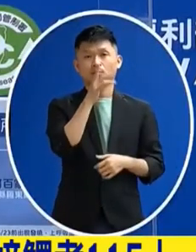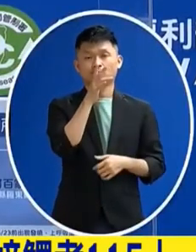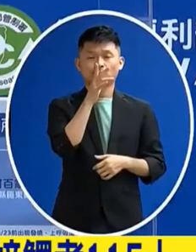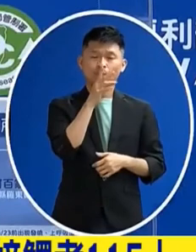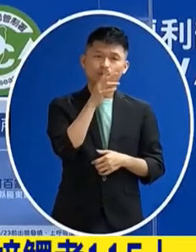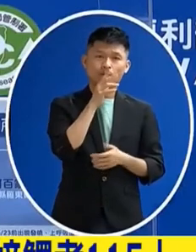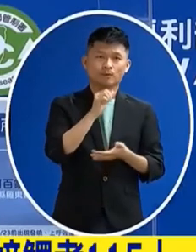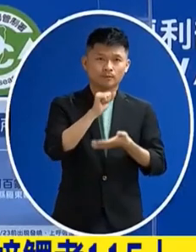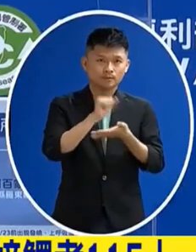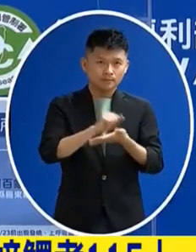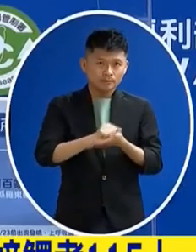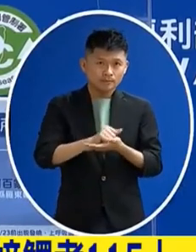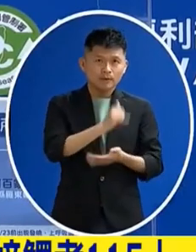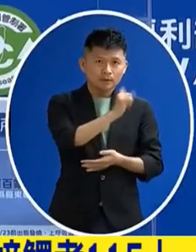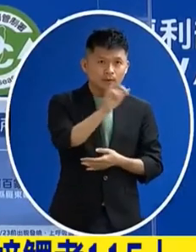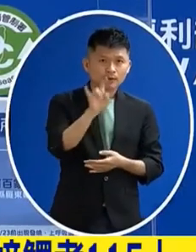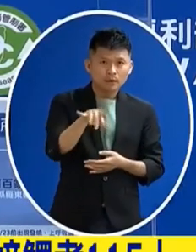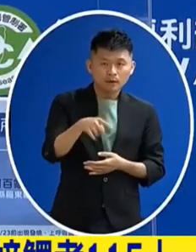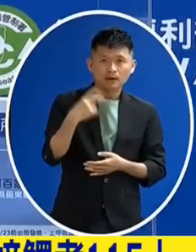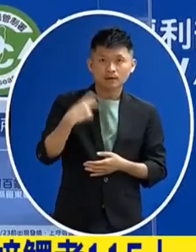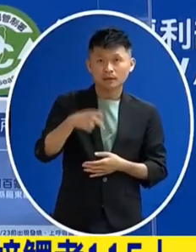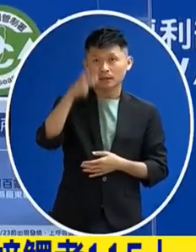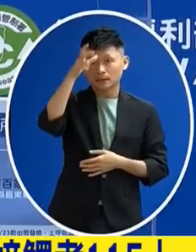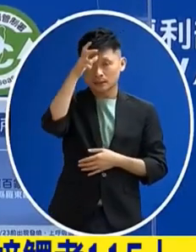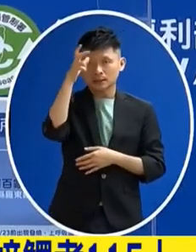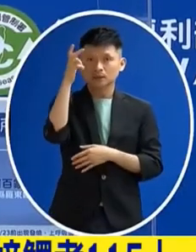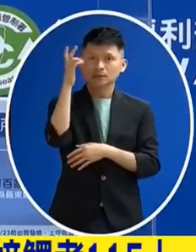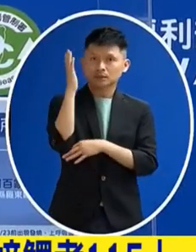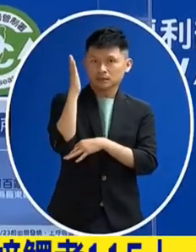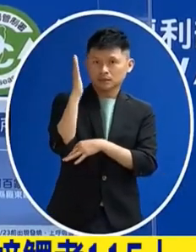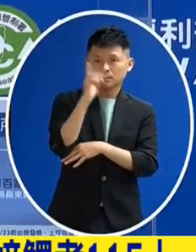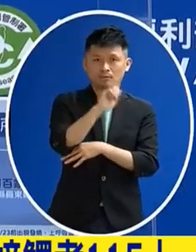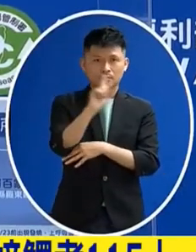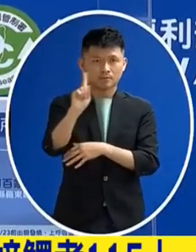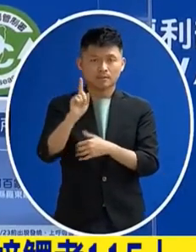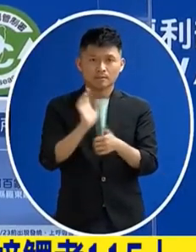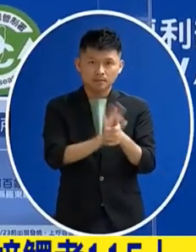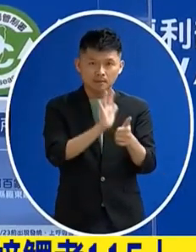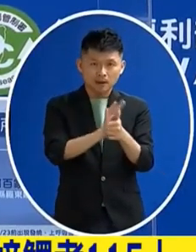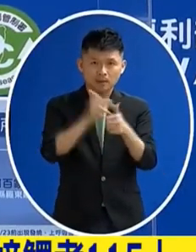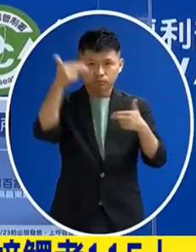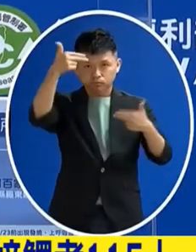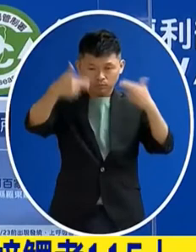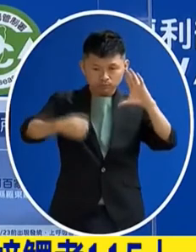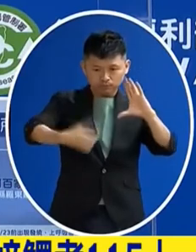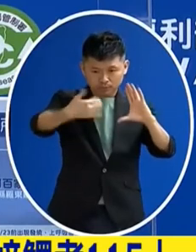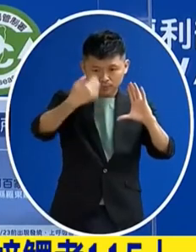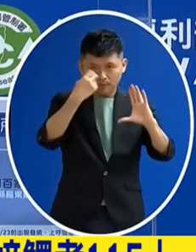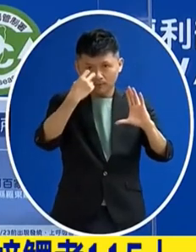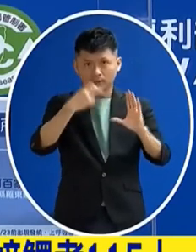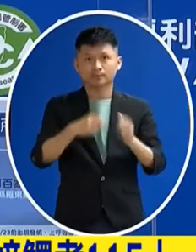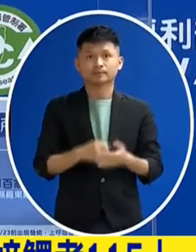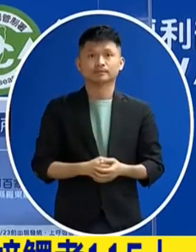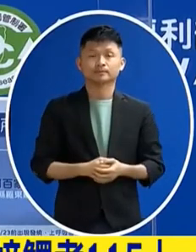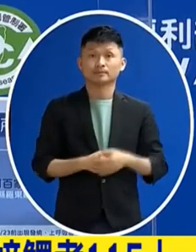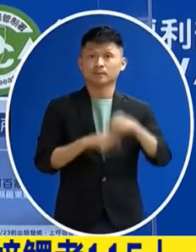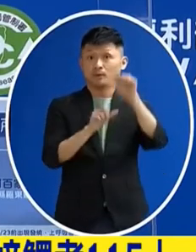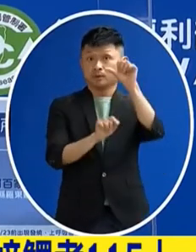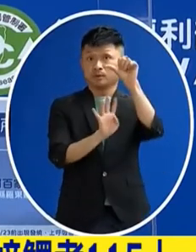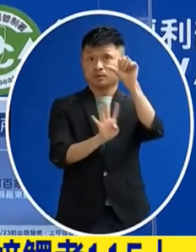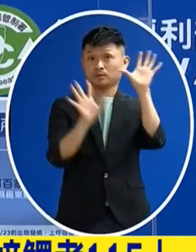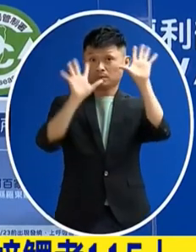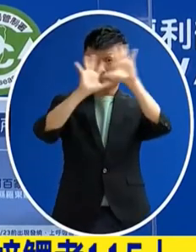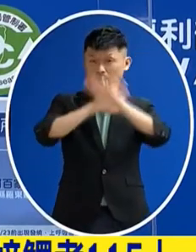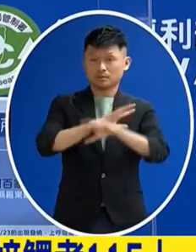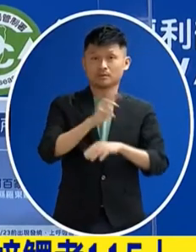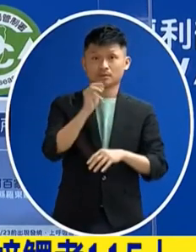活动史，那我们当然还要经过警政相关单位再予以哈确认。那5月4号晚上哈，在